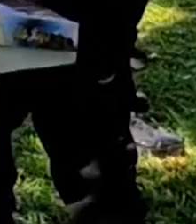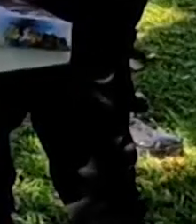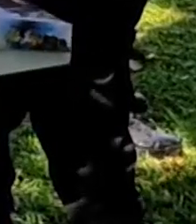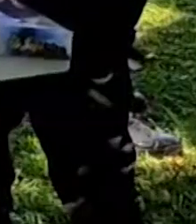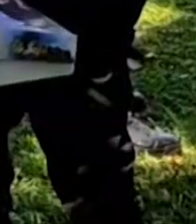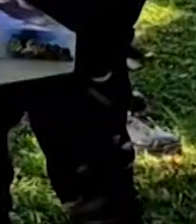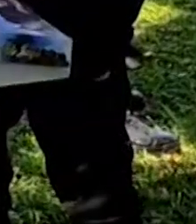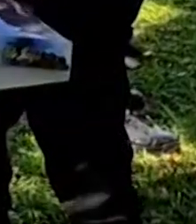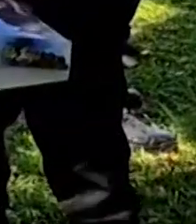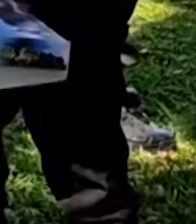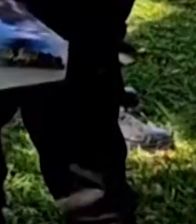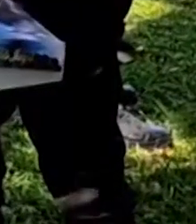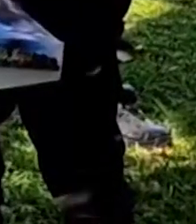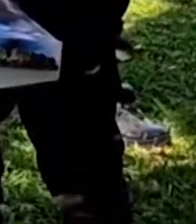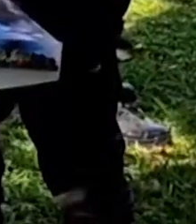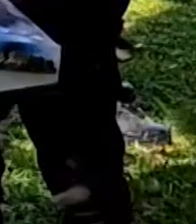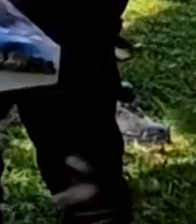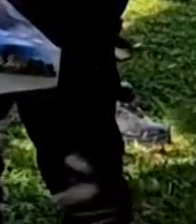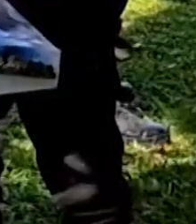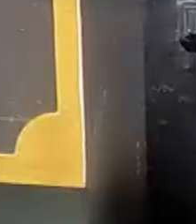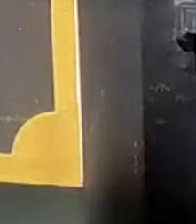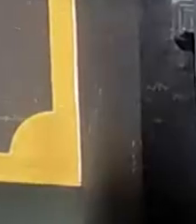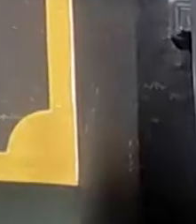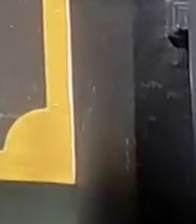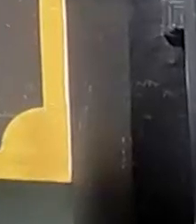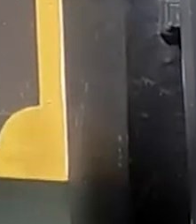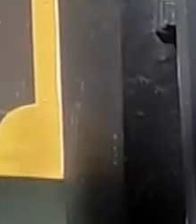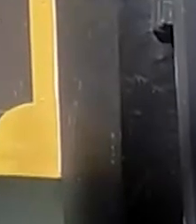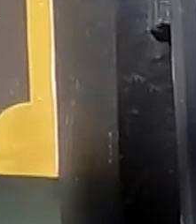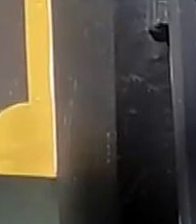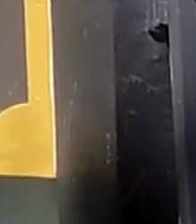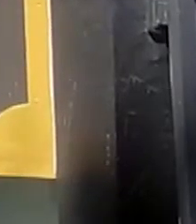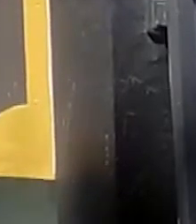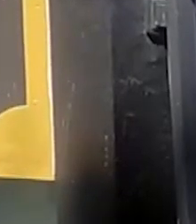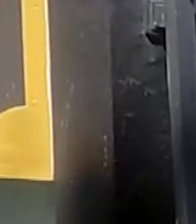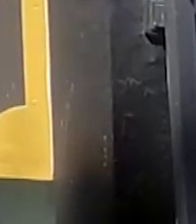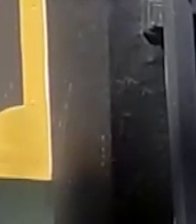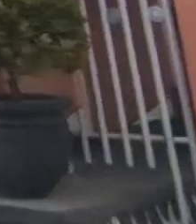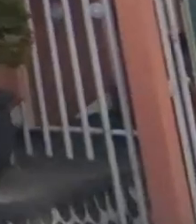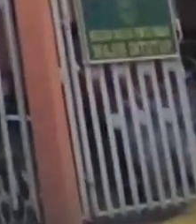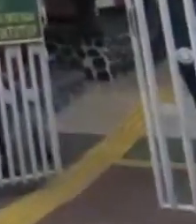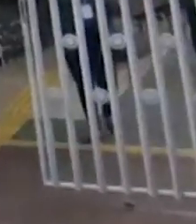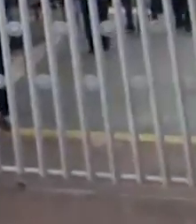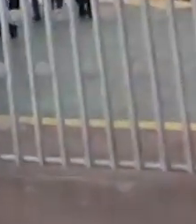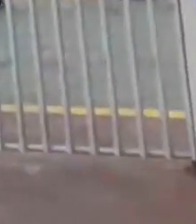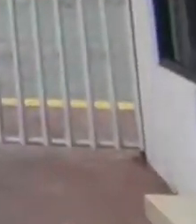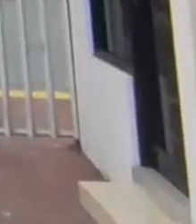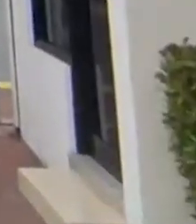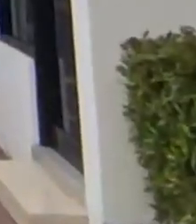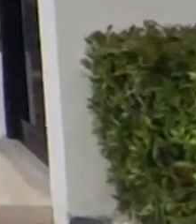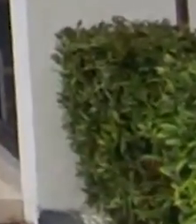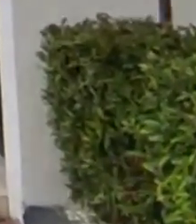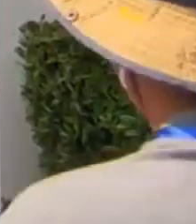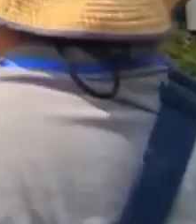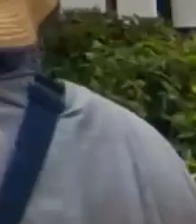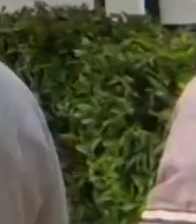3,5 jam dengan agenda pembacaan tuntutan pada terdakwa kekerasan seksual Julianto Eka Putra. Julianto,